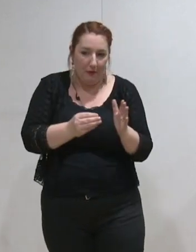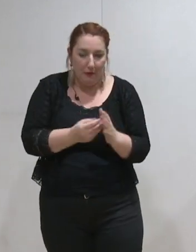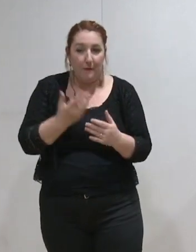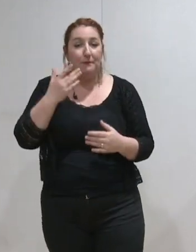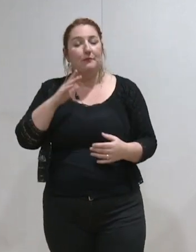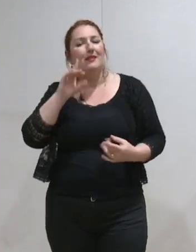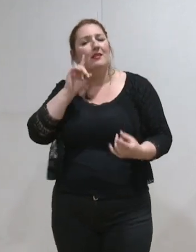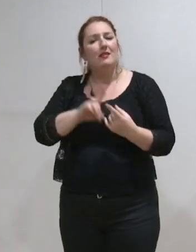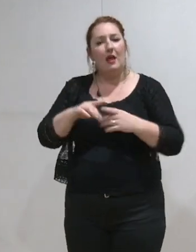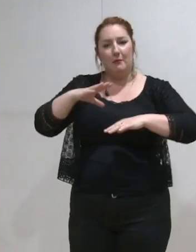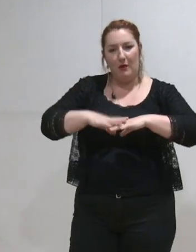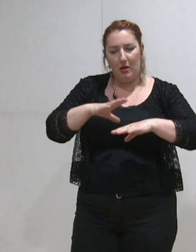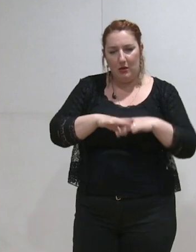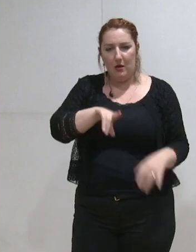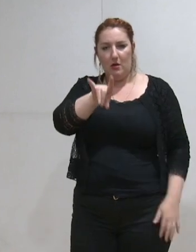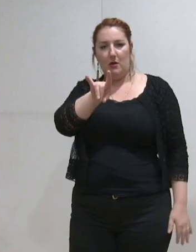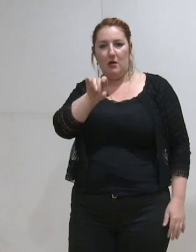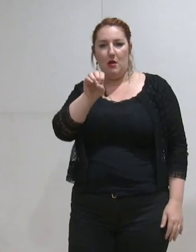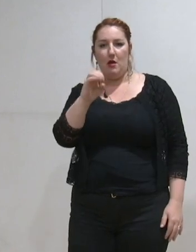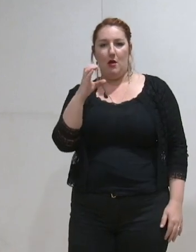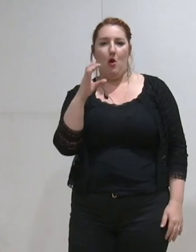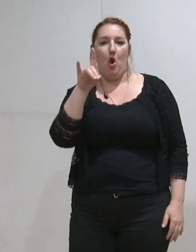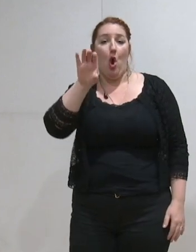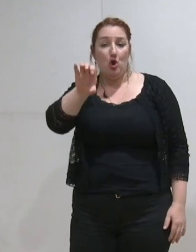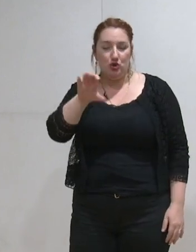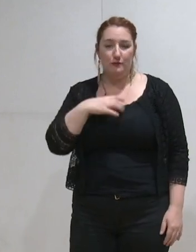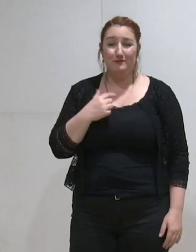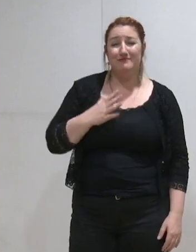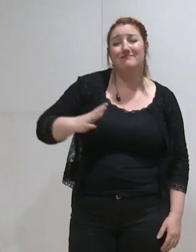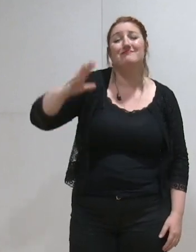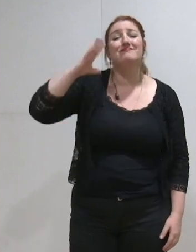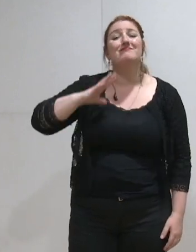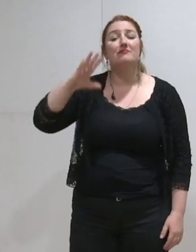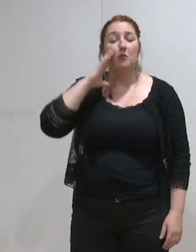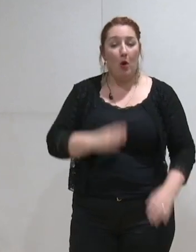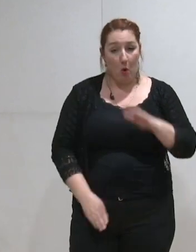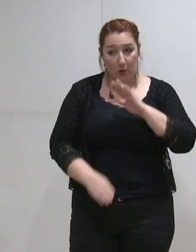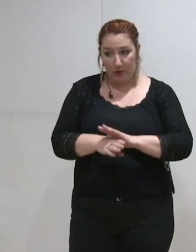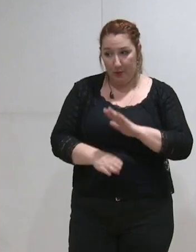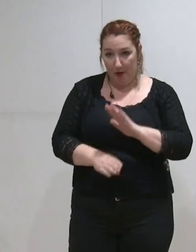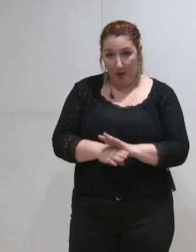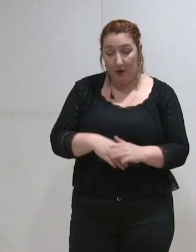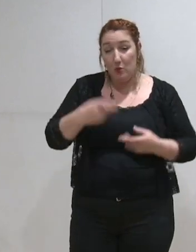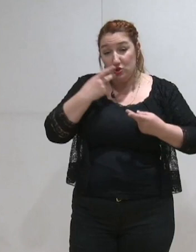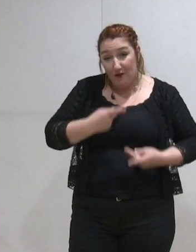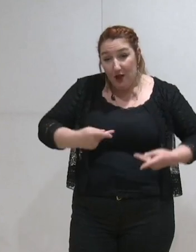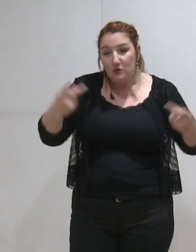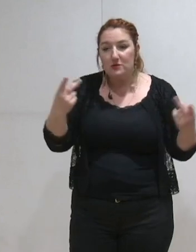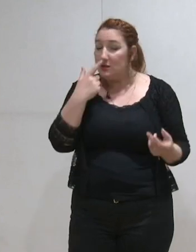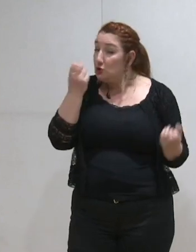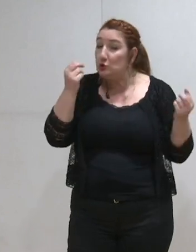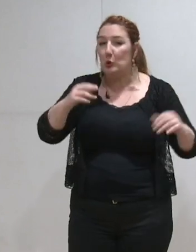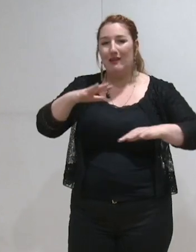Hoche que euh j'avais à l'origine annoncé que hoch ne vieill vieillirait pas